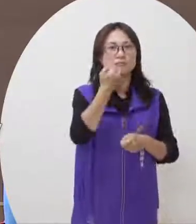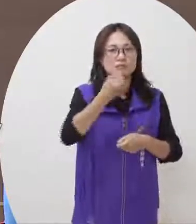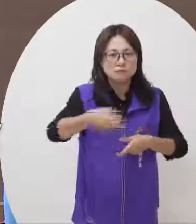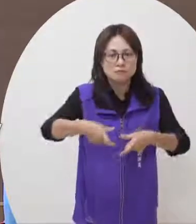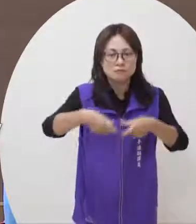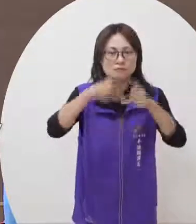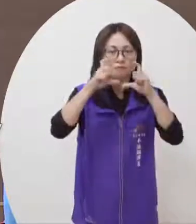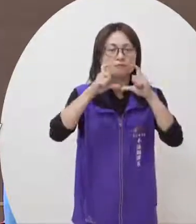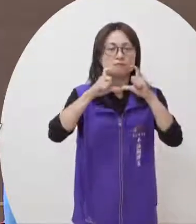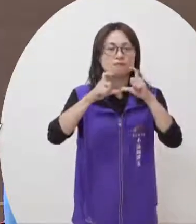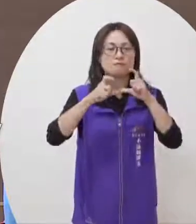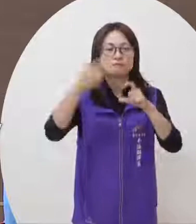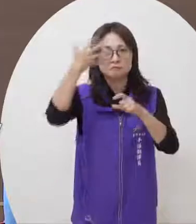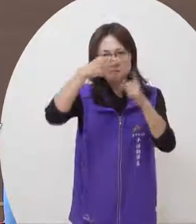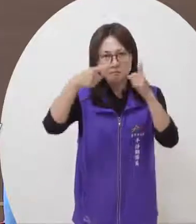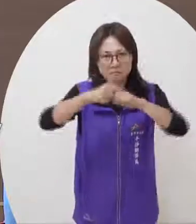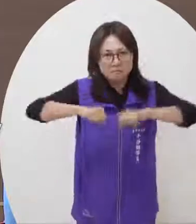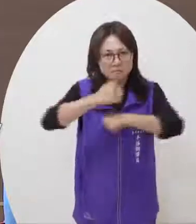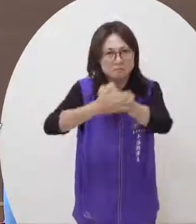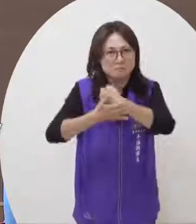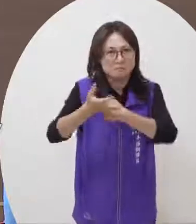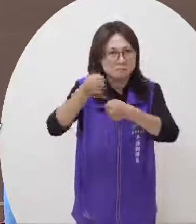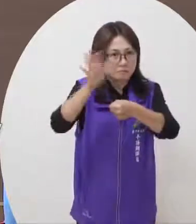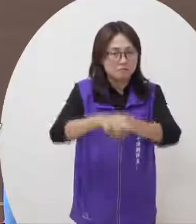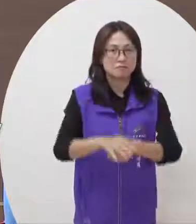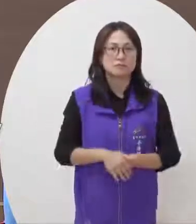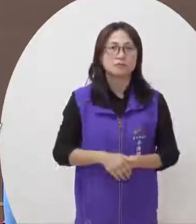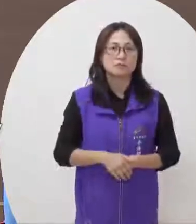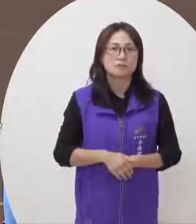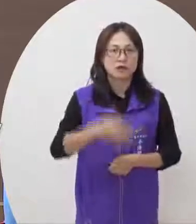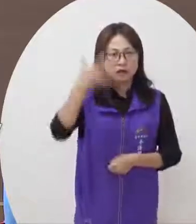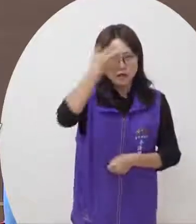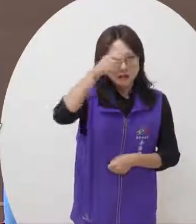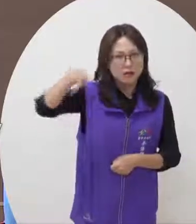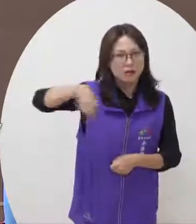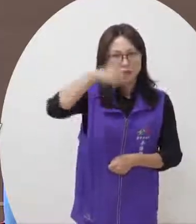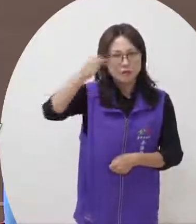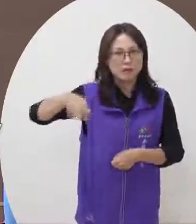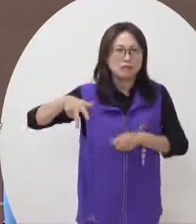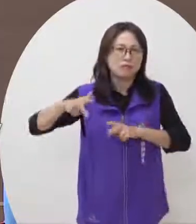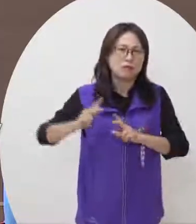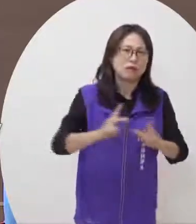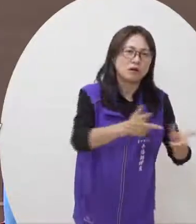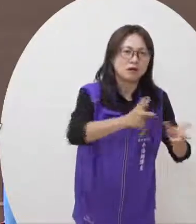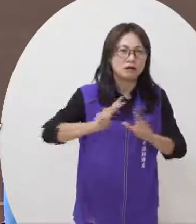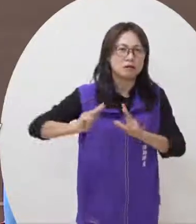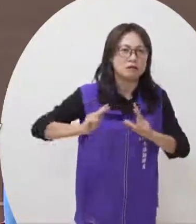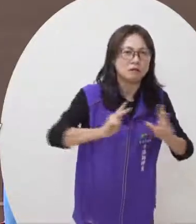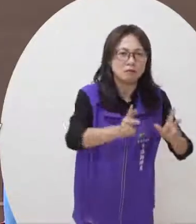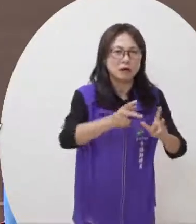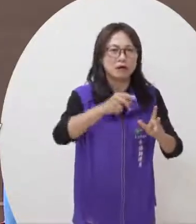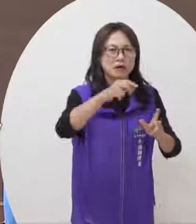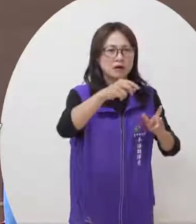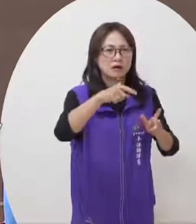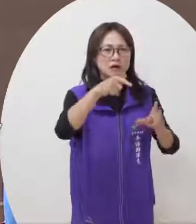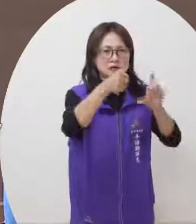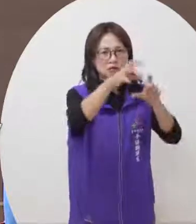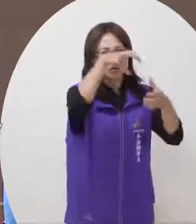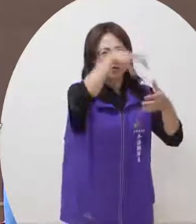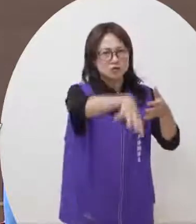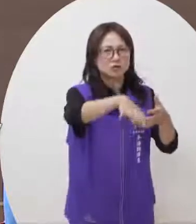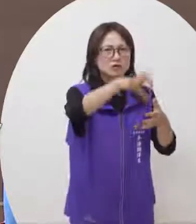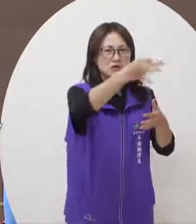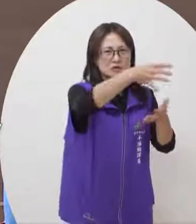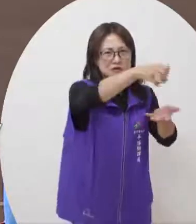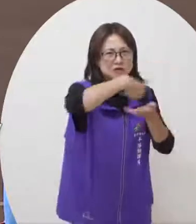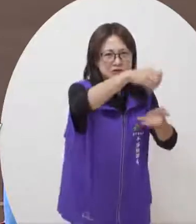免长辈们舟车劳顿，爱来立办公室，爱来苦工受捏几去啦，哎就无用无，所以我们直